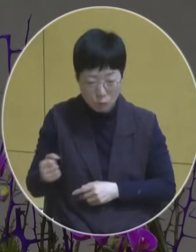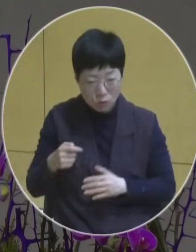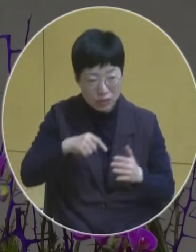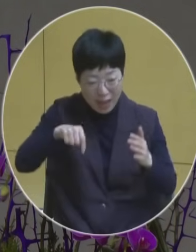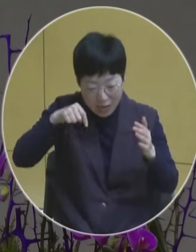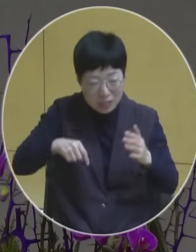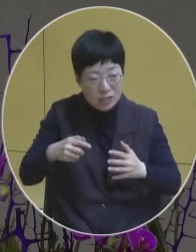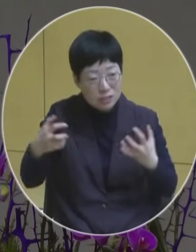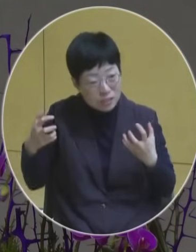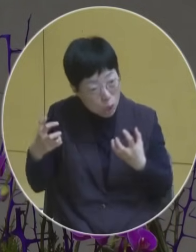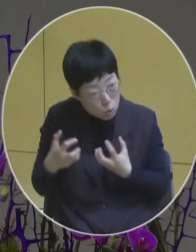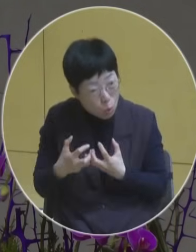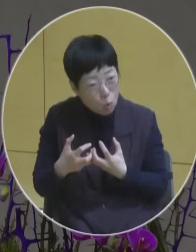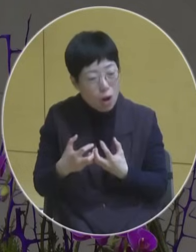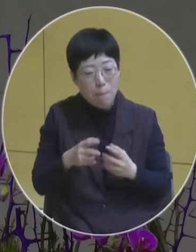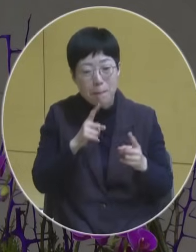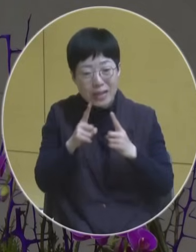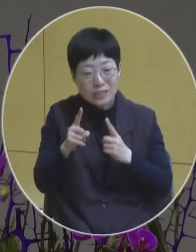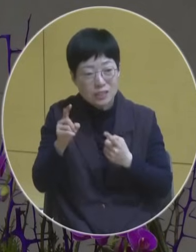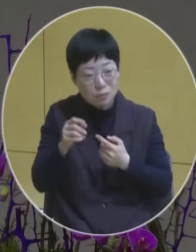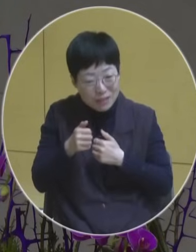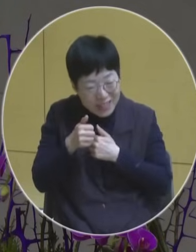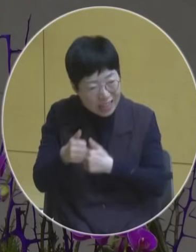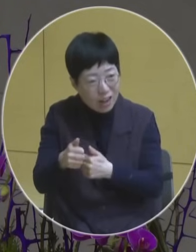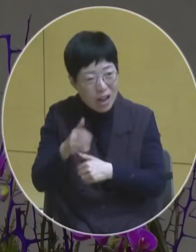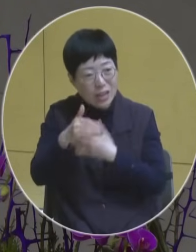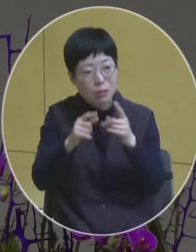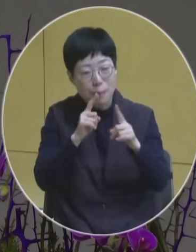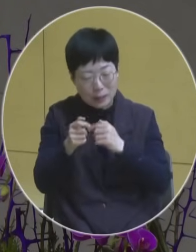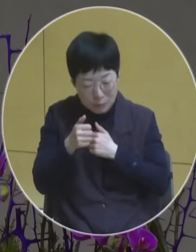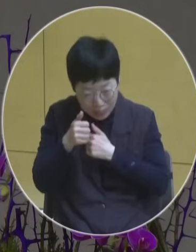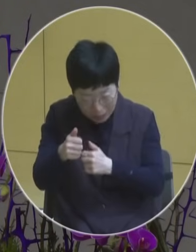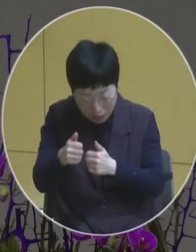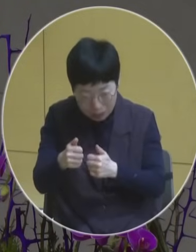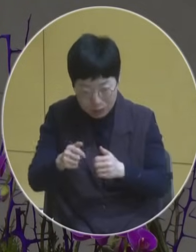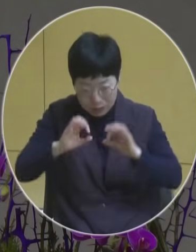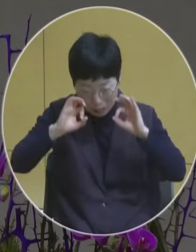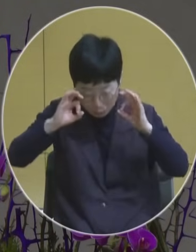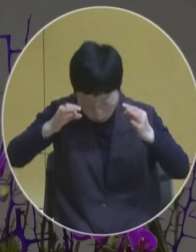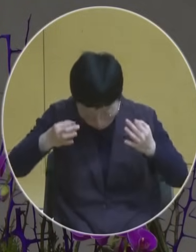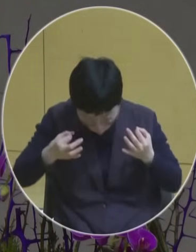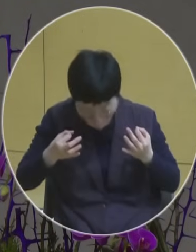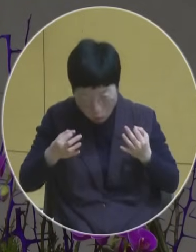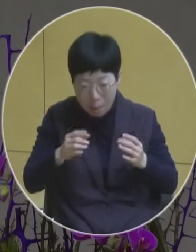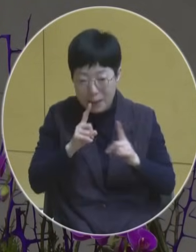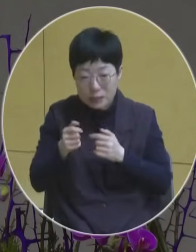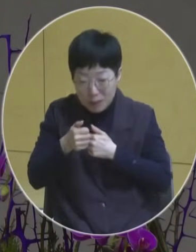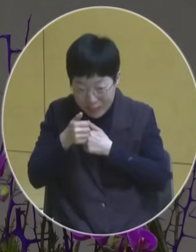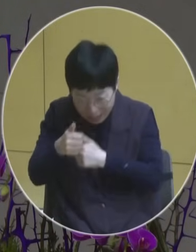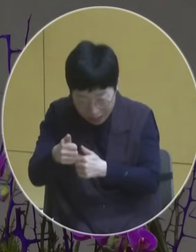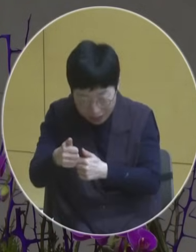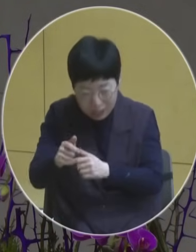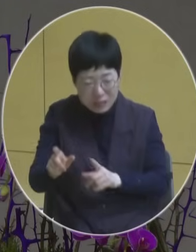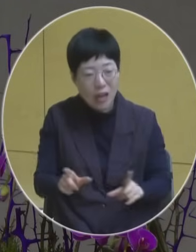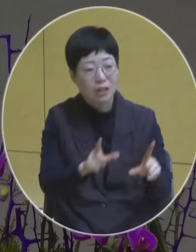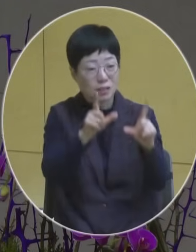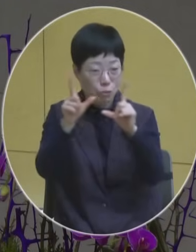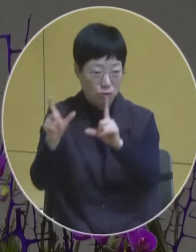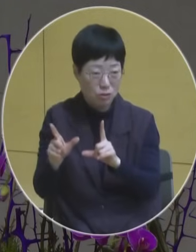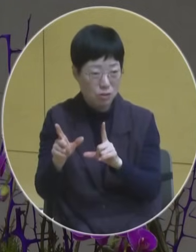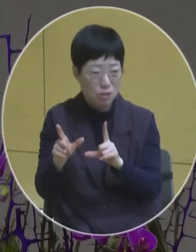안을 채우고 말씀을 따라서 내 삶을 들여다보고 말씀을 따라서 그 말씀대로 살기